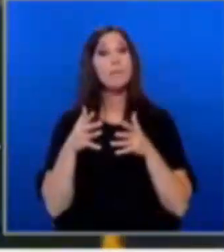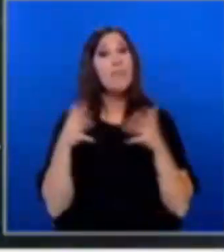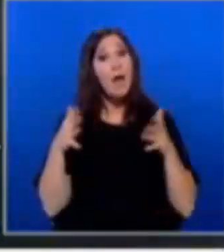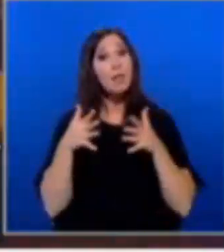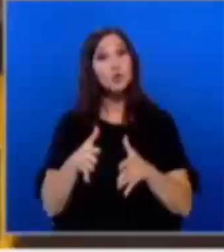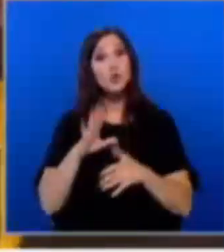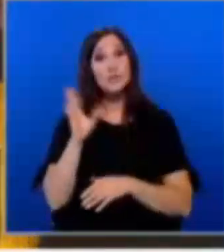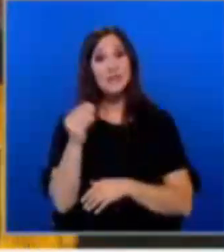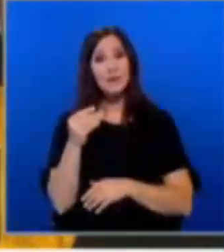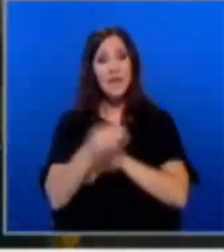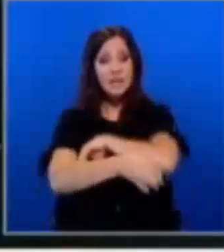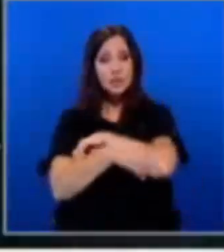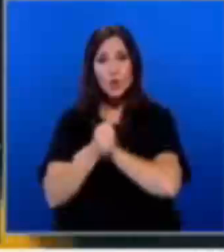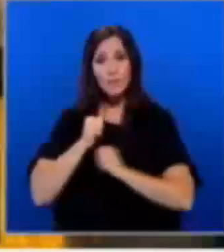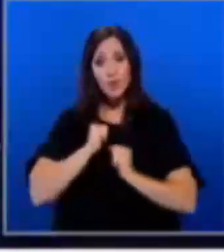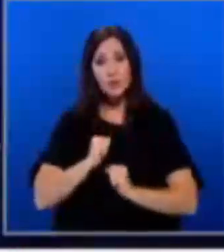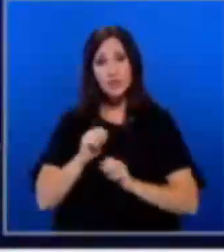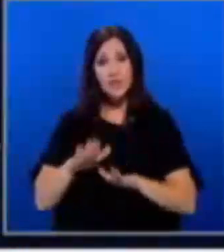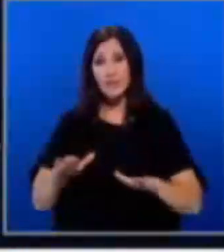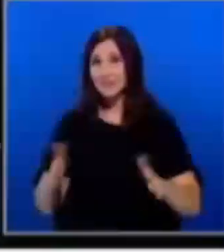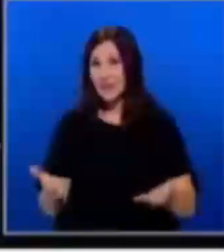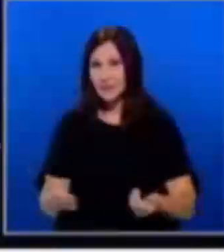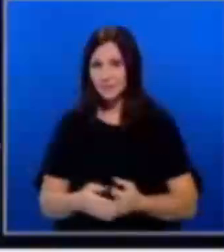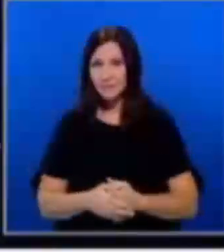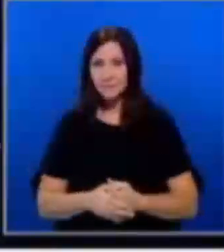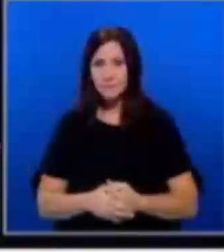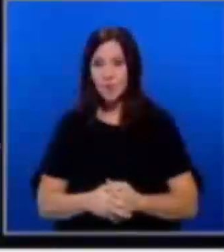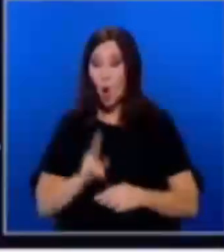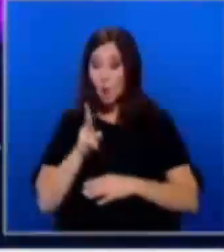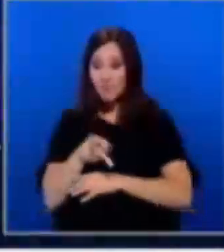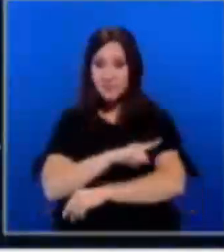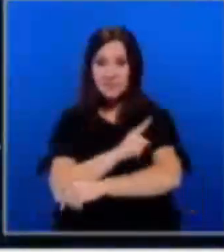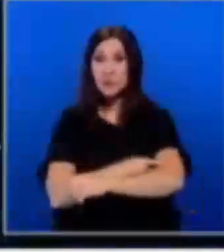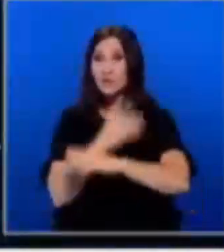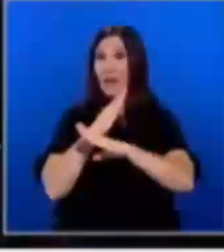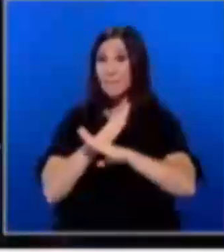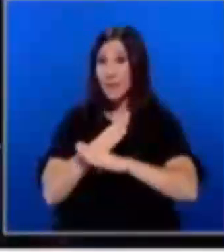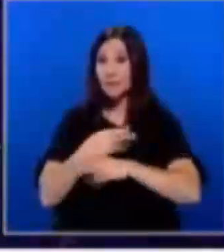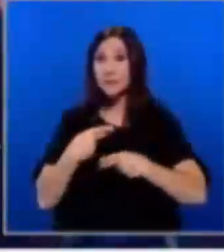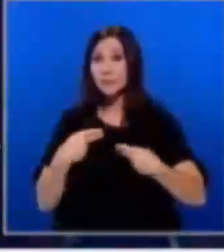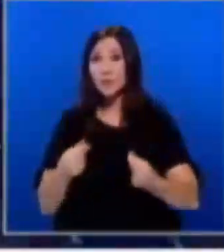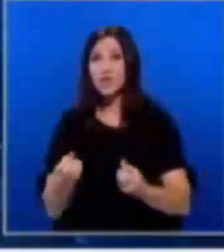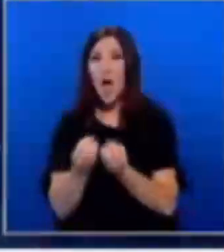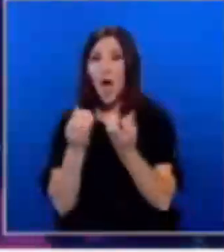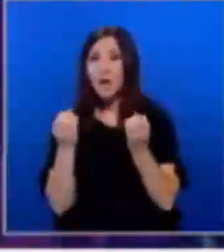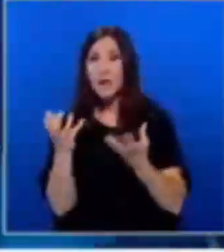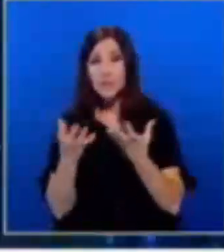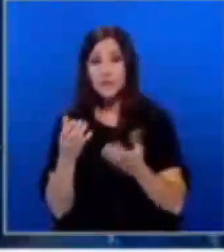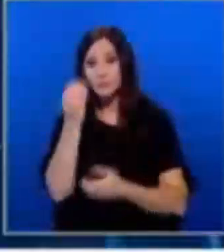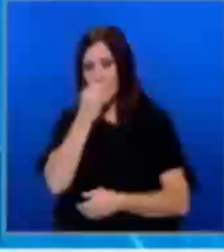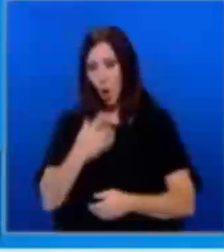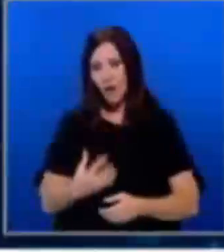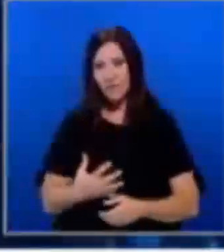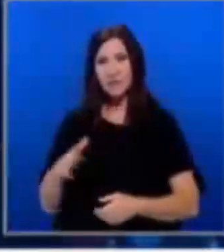че в цялата тази история потърпевши са децата ни. От влизане в сила на забраната за продажбата на райски газ, в